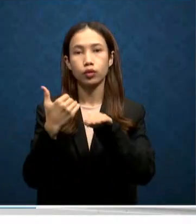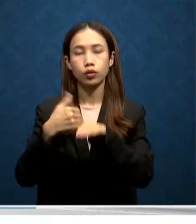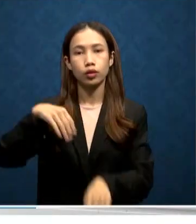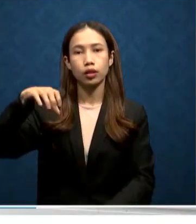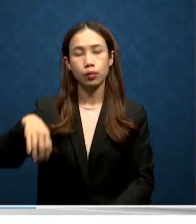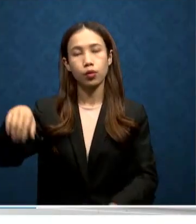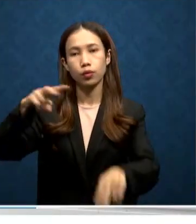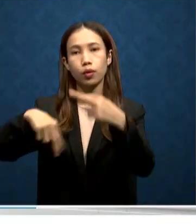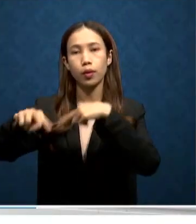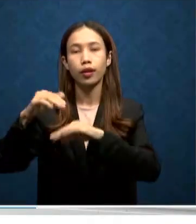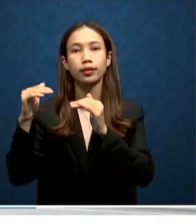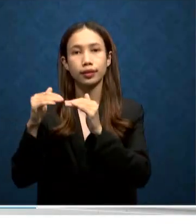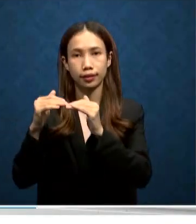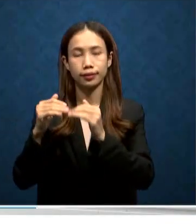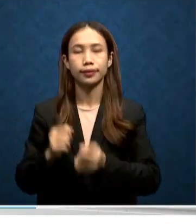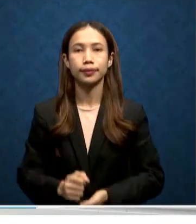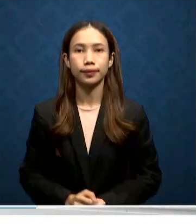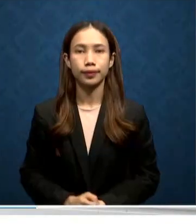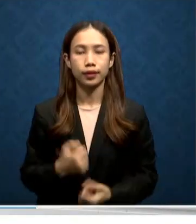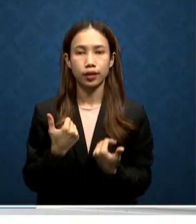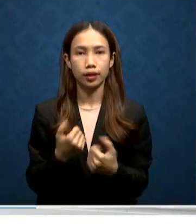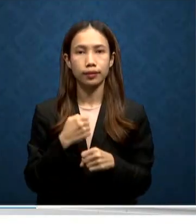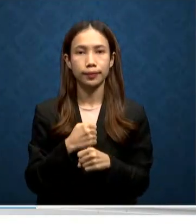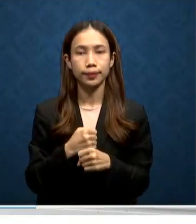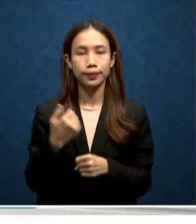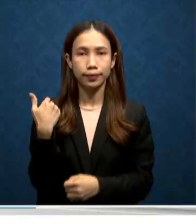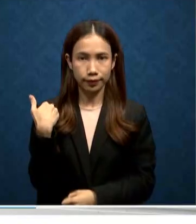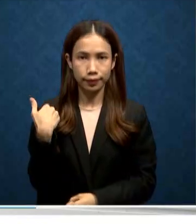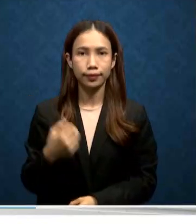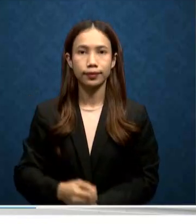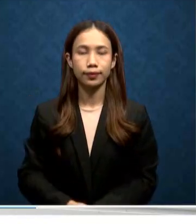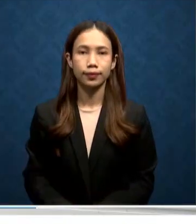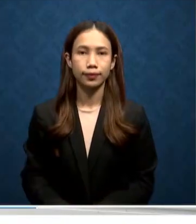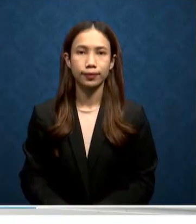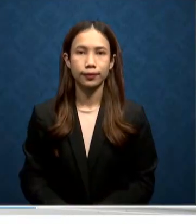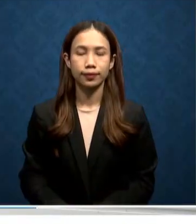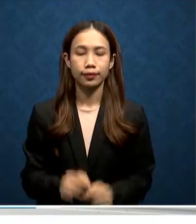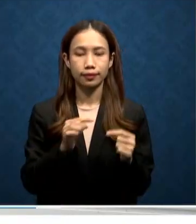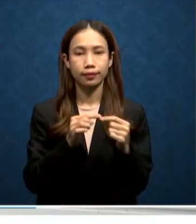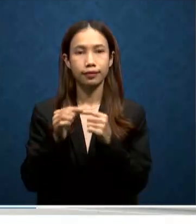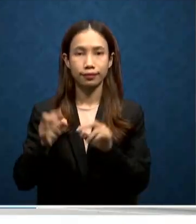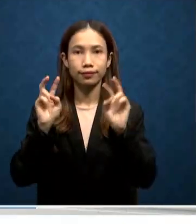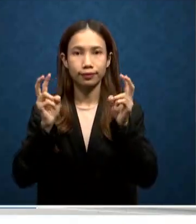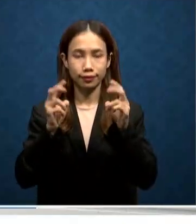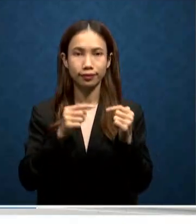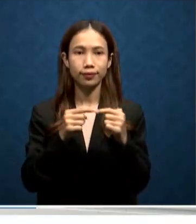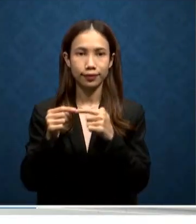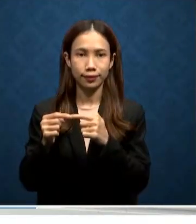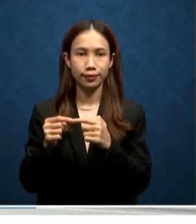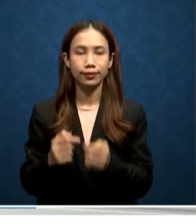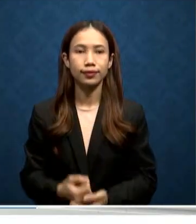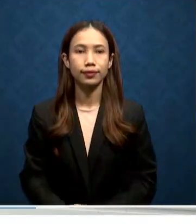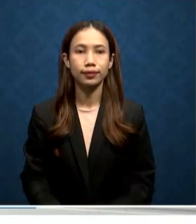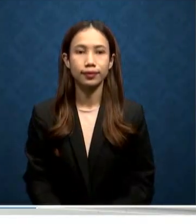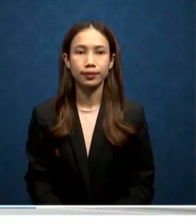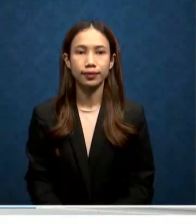คุ้มครองสิทธิ์นะครับอันนี้ก็ได้ดำเนินการนะครับสำหรับประเด็นต่อไปนะครับเอ่อเป็น